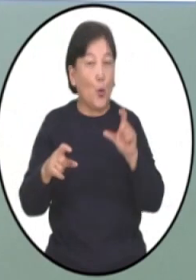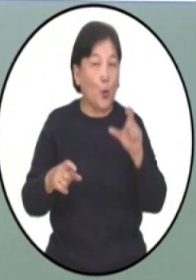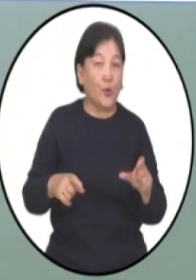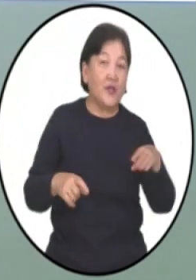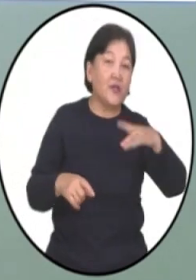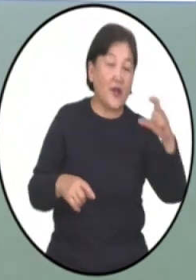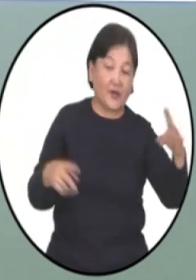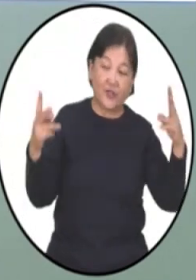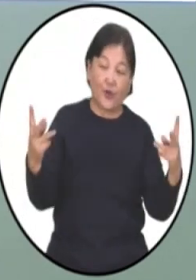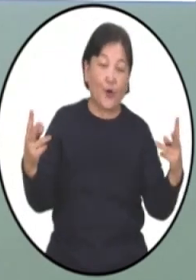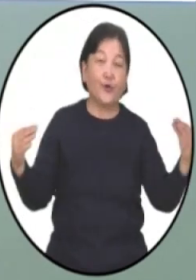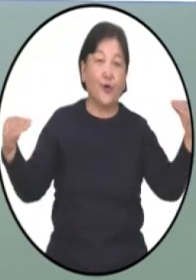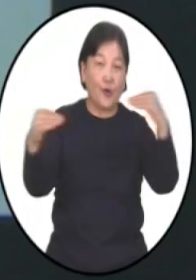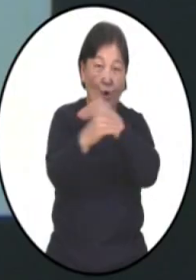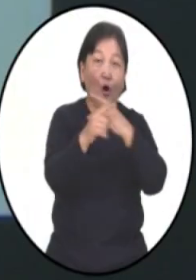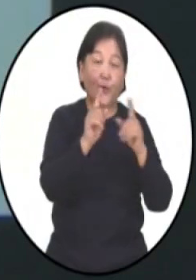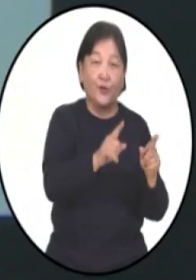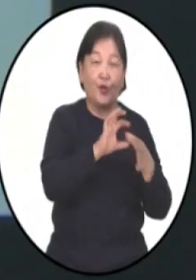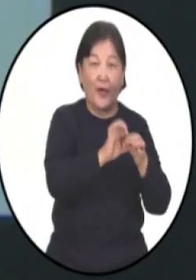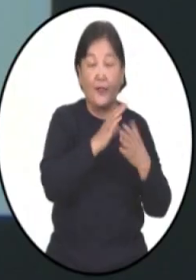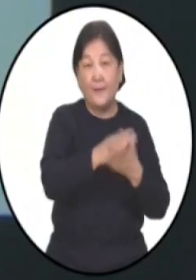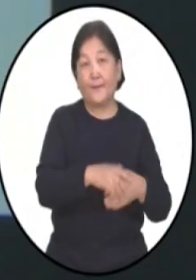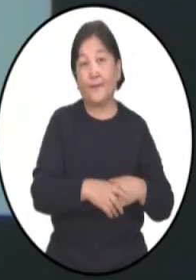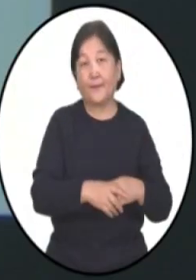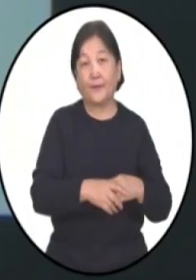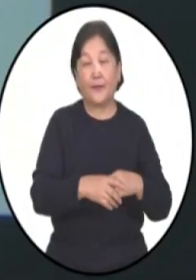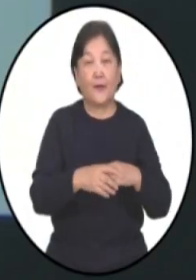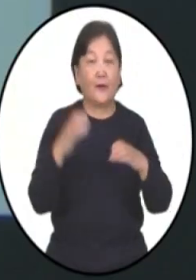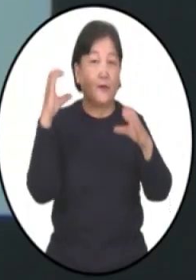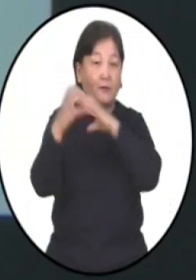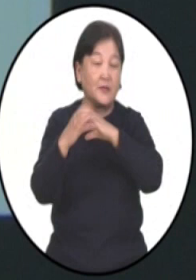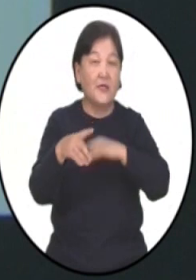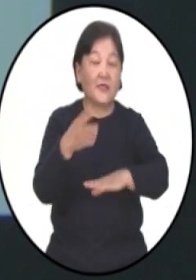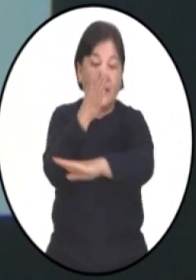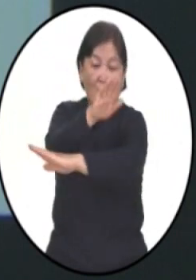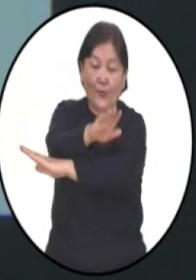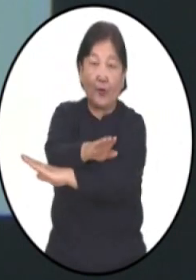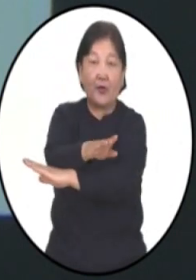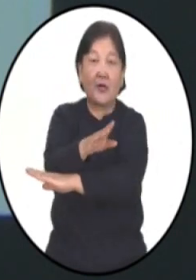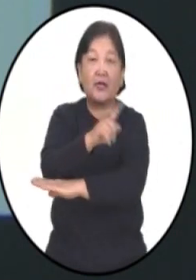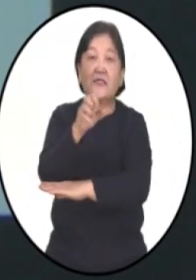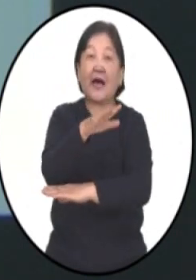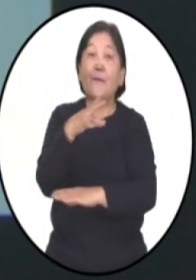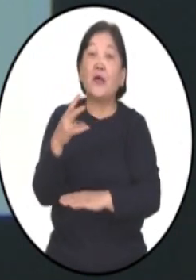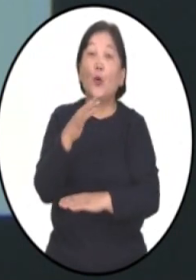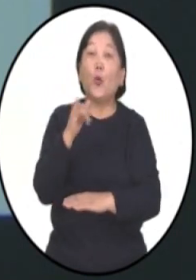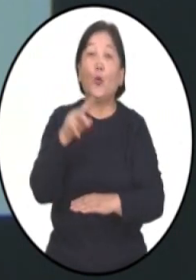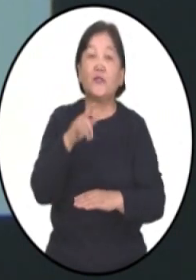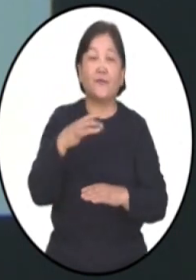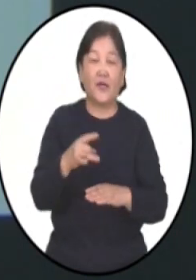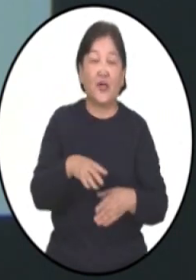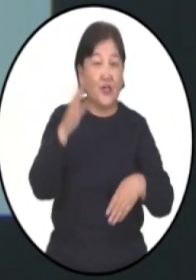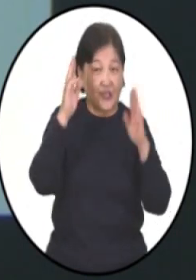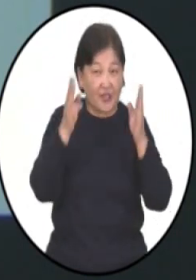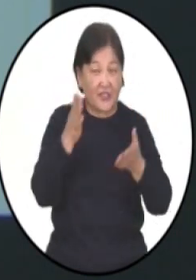тээвэрт зориулсан. Дараагийн зүйл нь замын уулзуурыг дараах зураг дээр шийдэд өгсөн байгаа. За